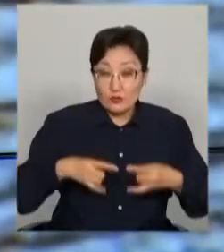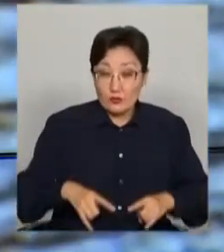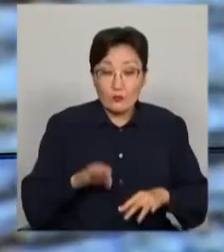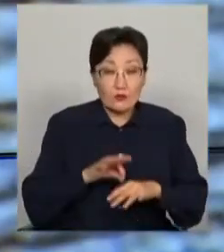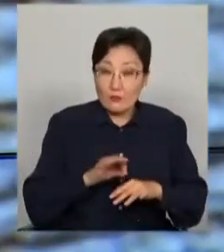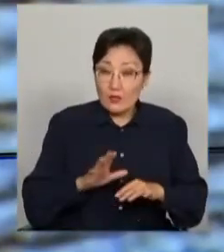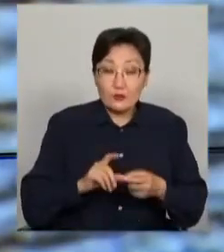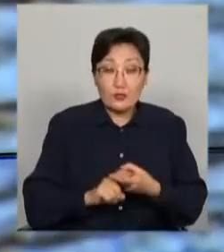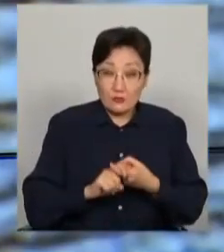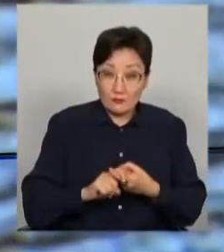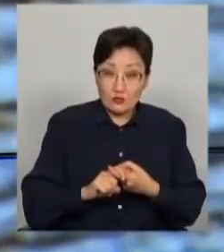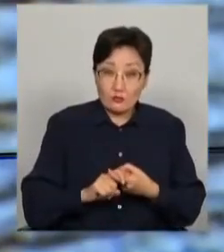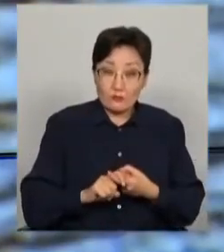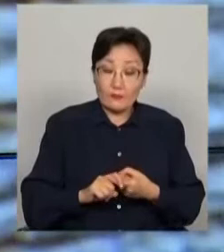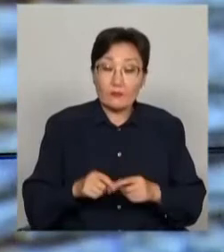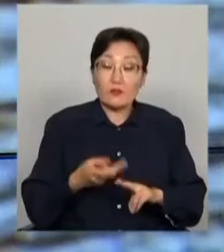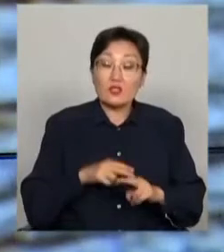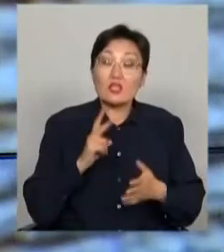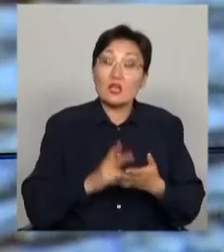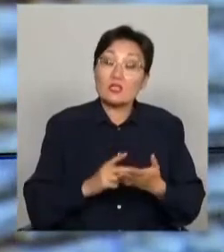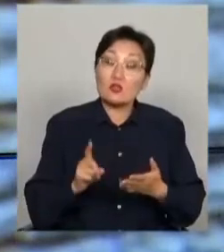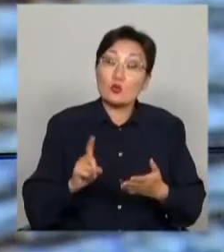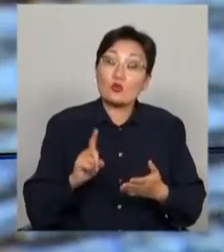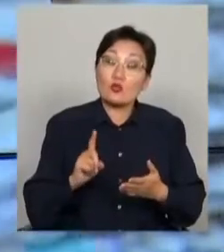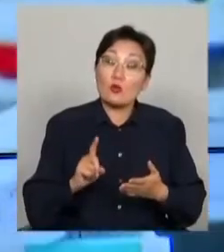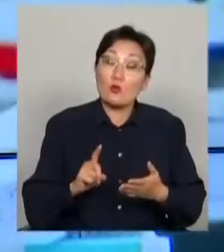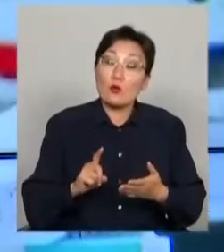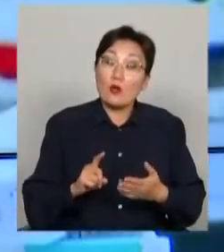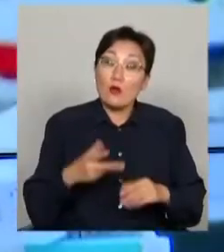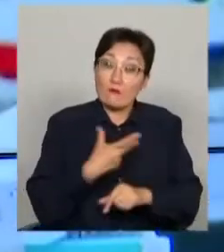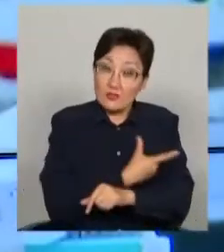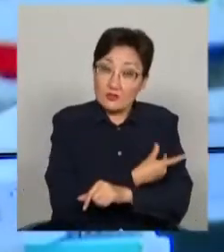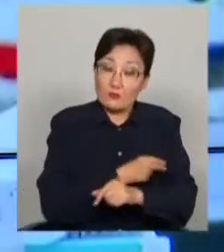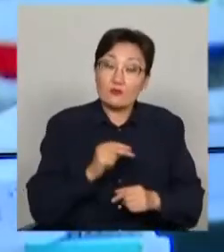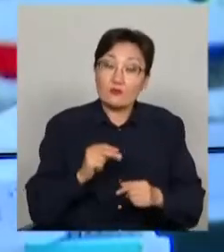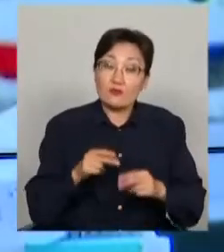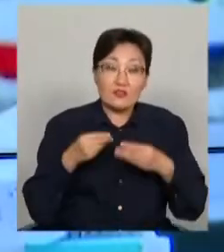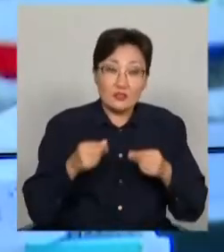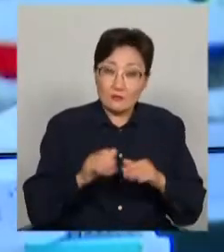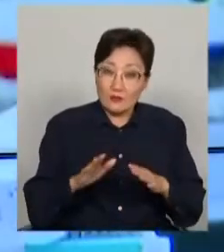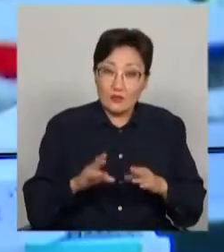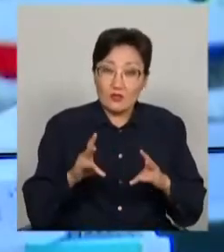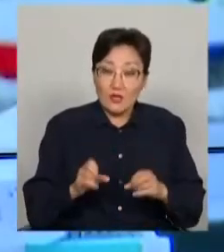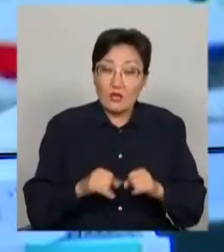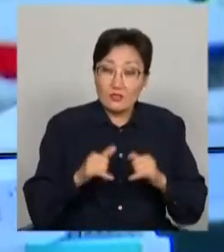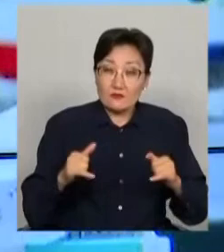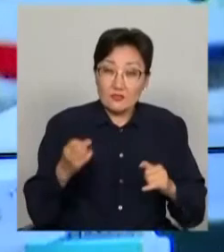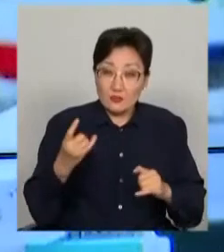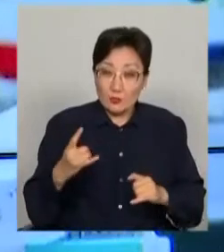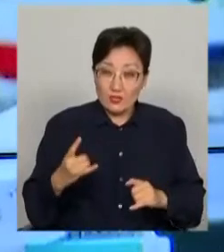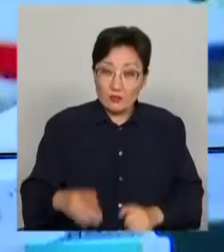болели коронавирусом. То есть это доказывает о том, что, в общем-то, вакцина абсолютно не влияет на развитие плода.